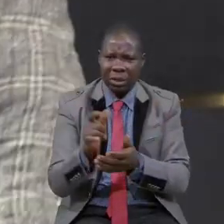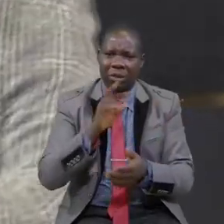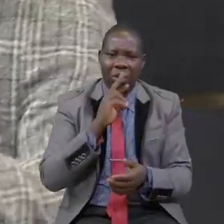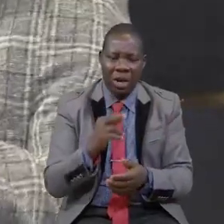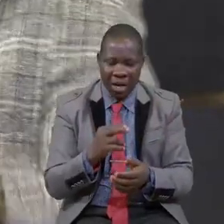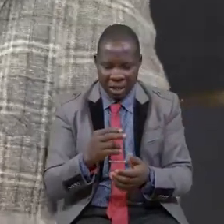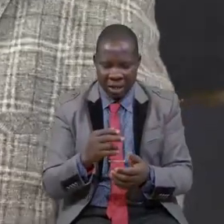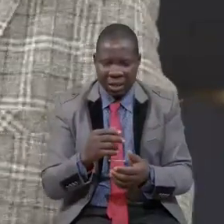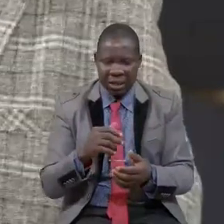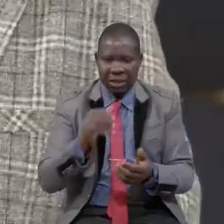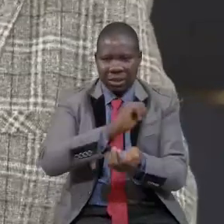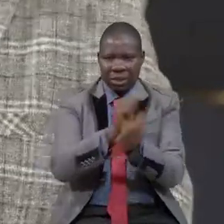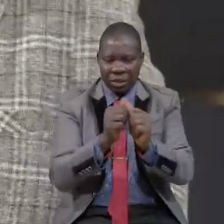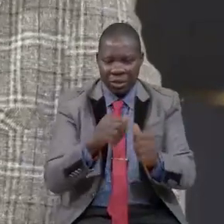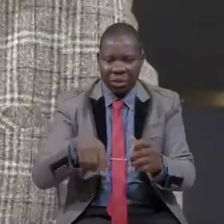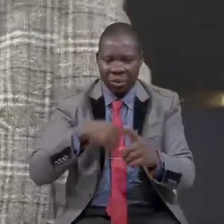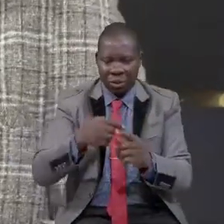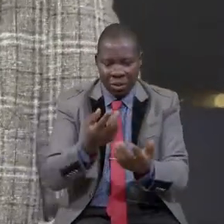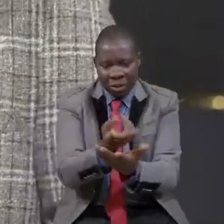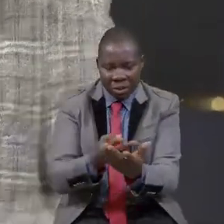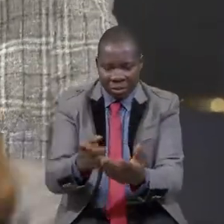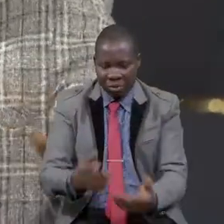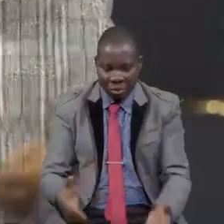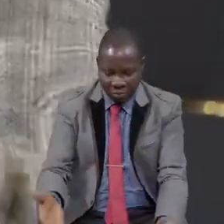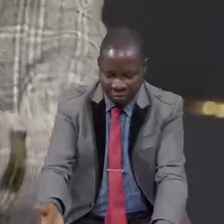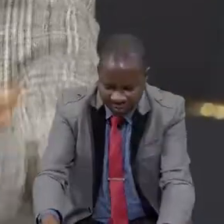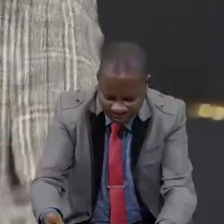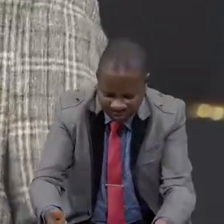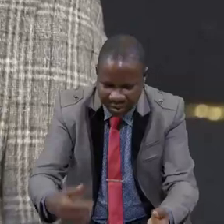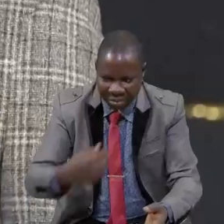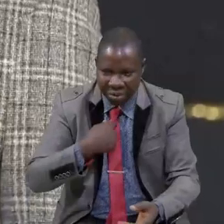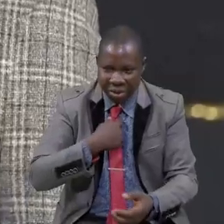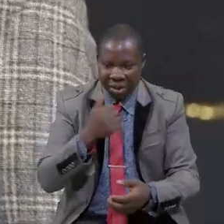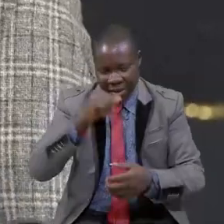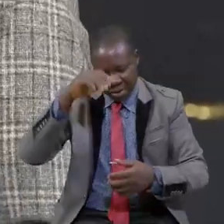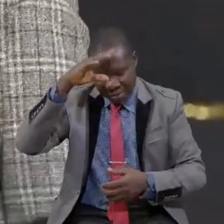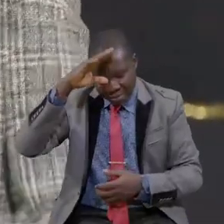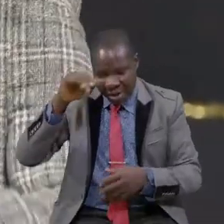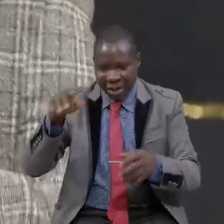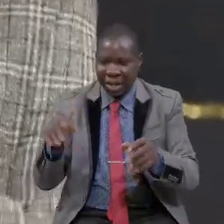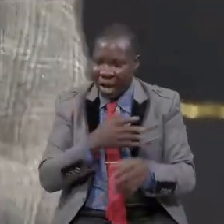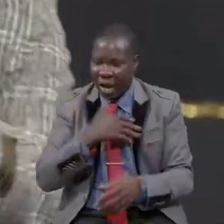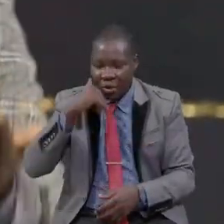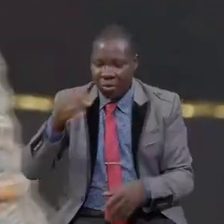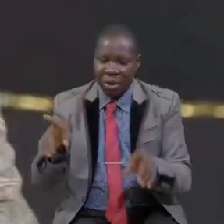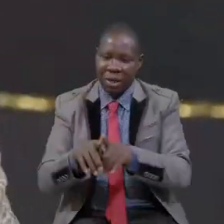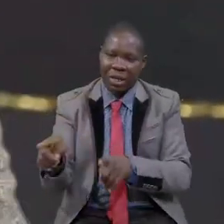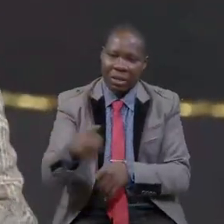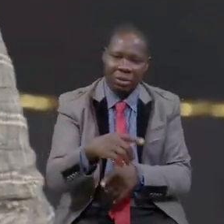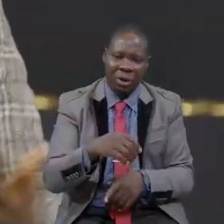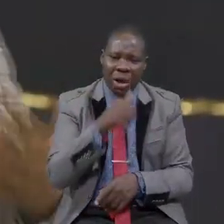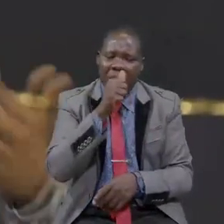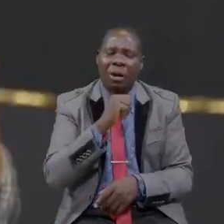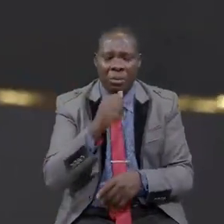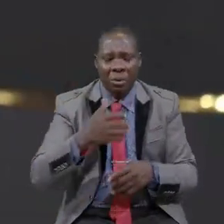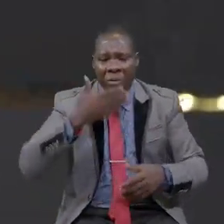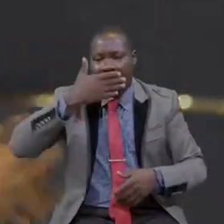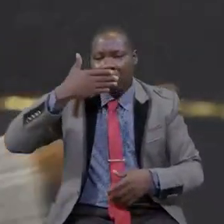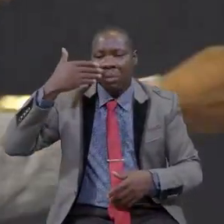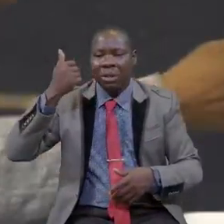projeter, tu prends la, tu tiens les mains, tu les, ah, jeune homme comme moi, hein, je suis une femme comme toi, hein, et je ne suis pas plus grand que